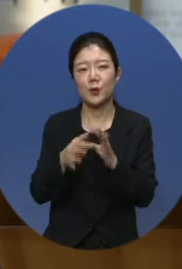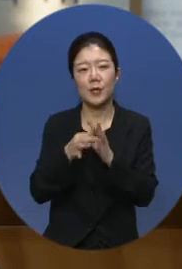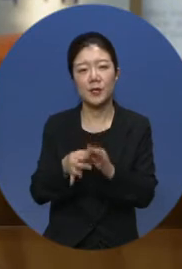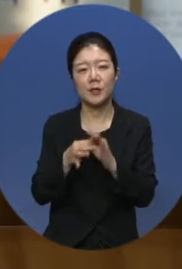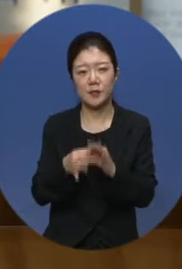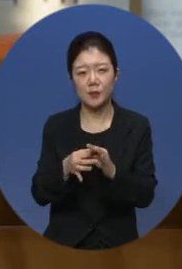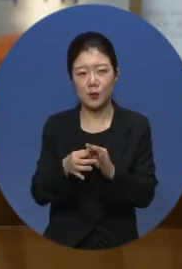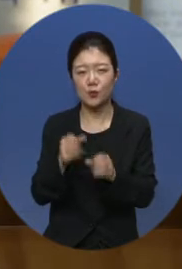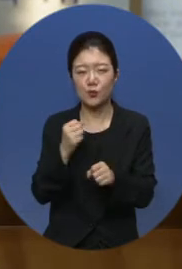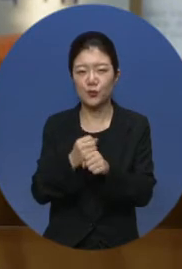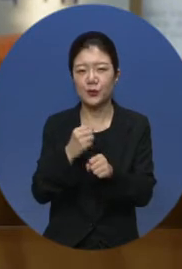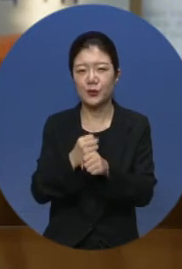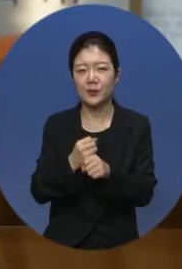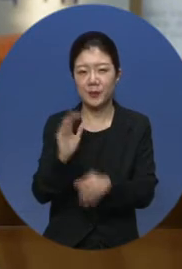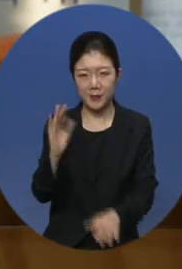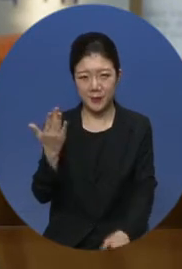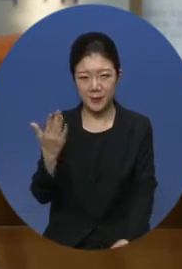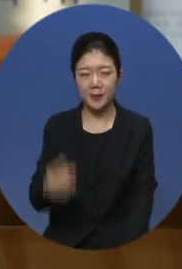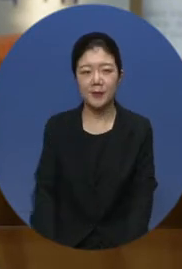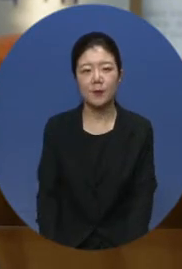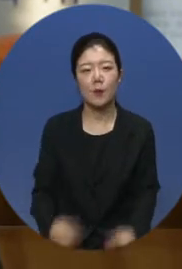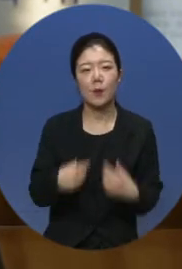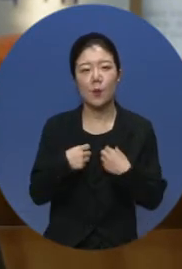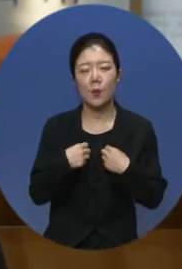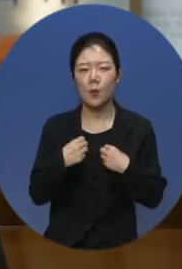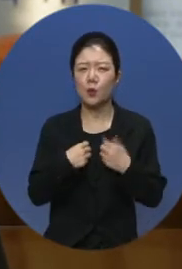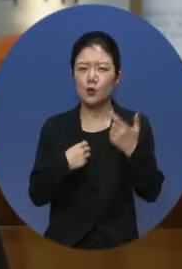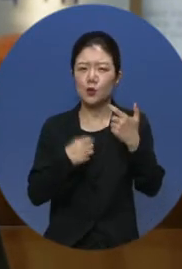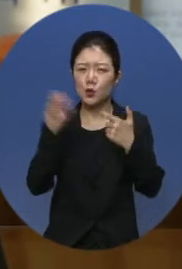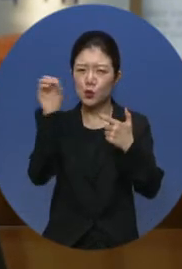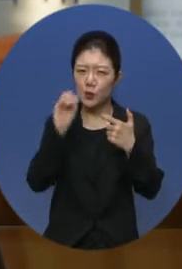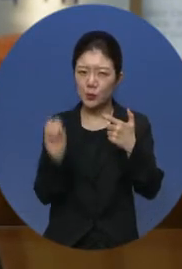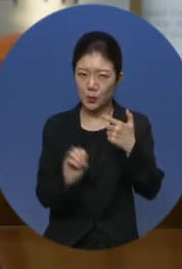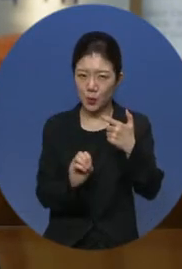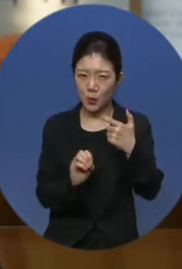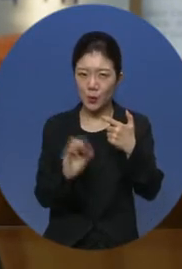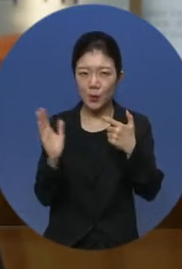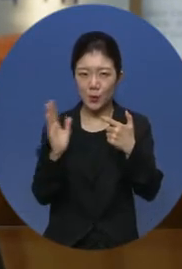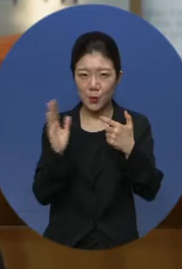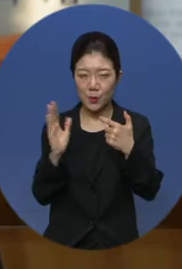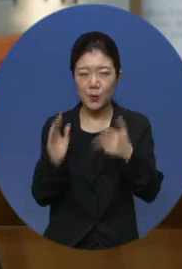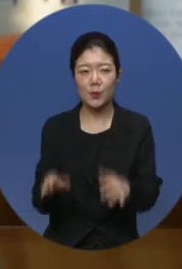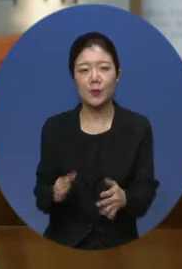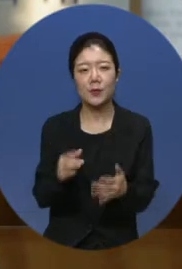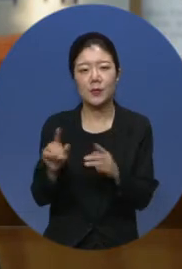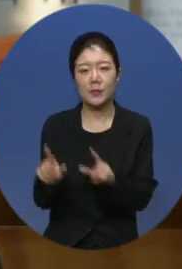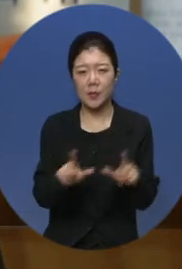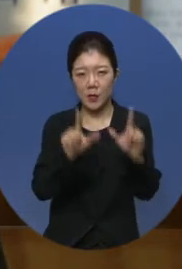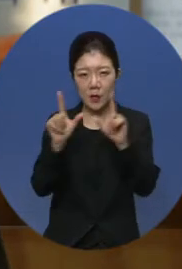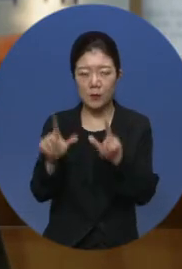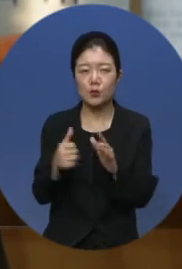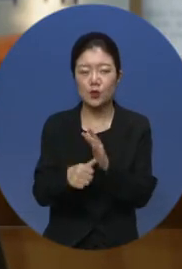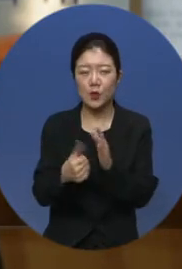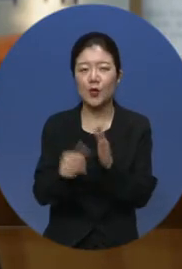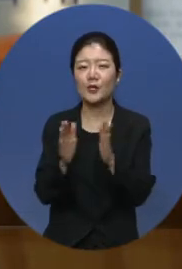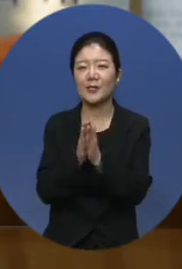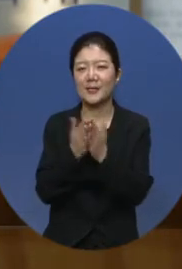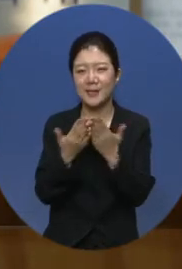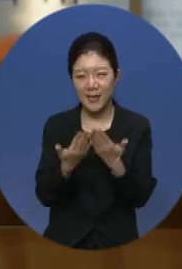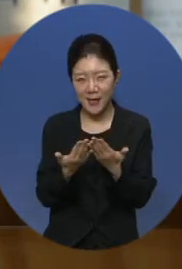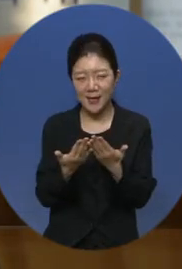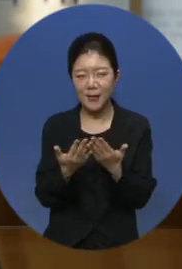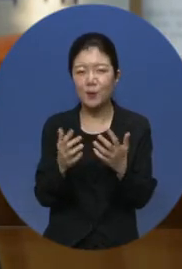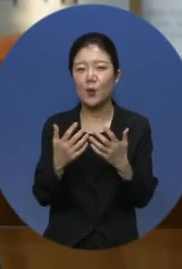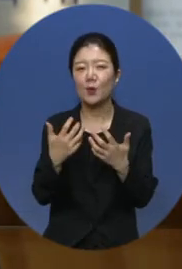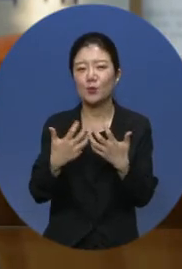상품이 100% 만들어지고 있습니다. 의류가 한 60% 정도 되고요. 생활용품, 도서,